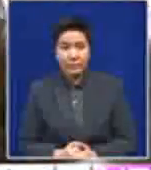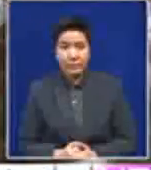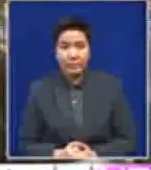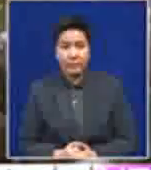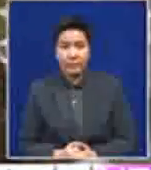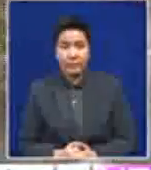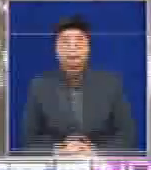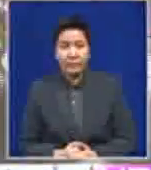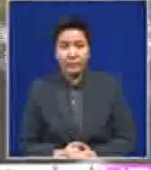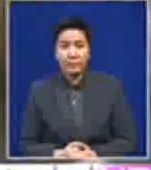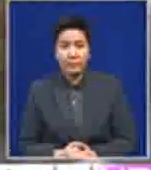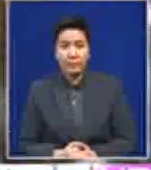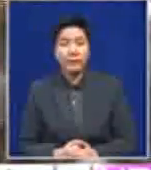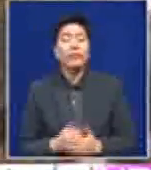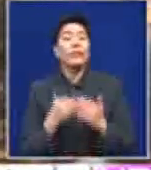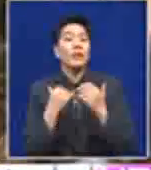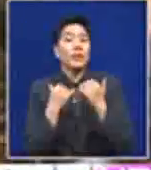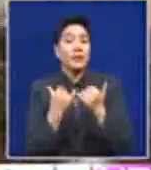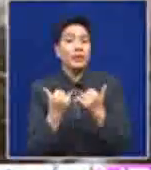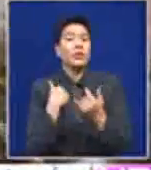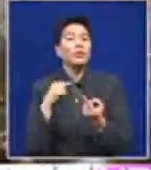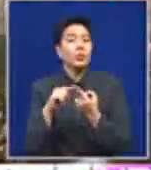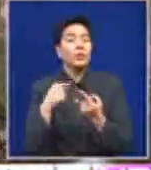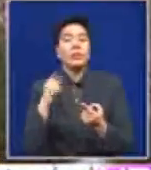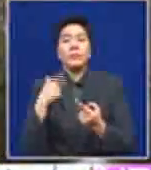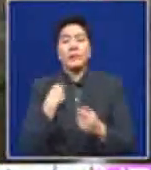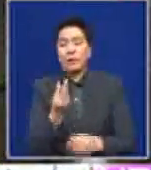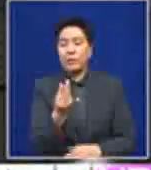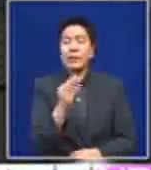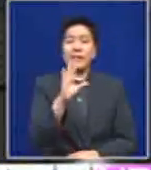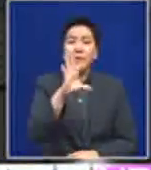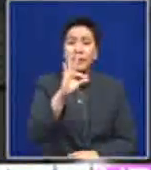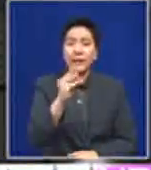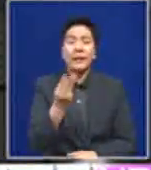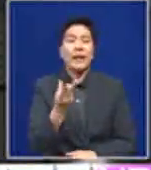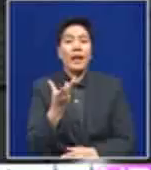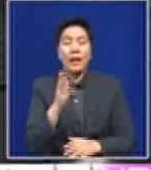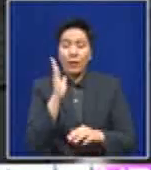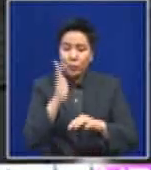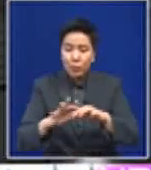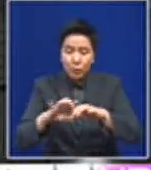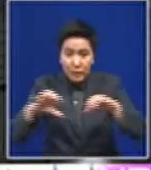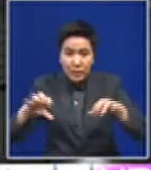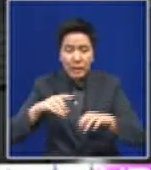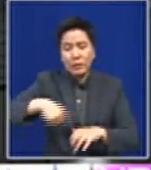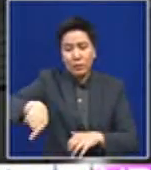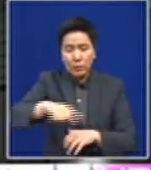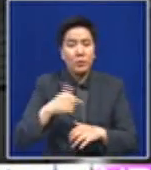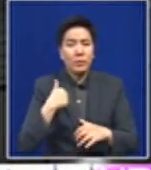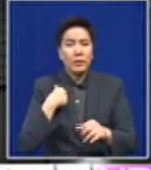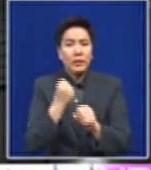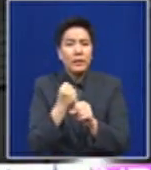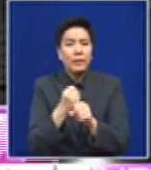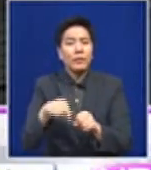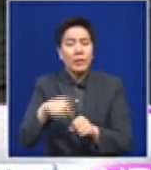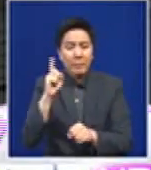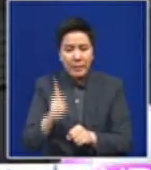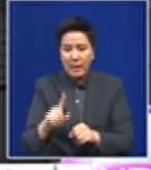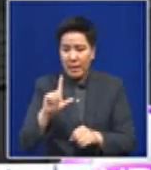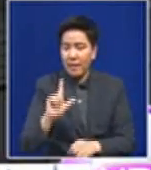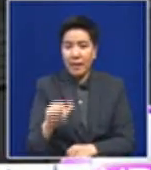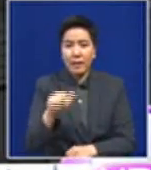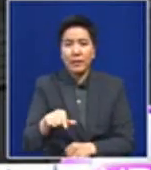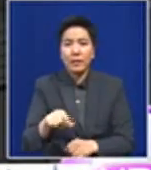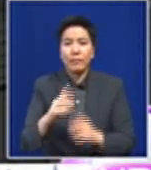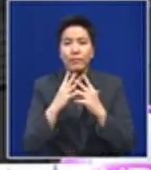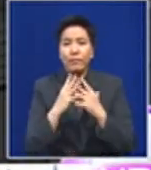ม่พูนซึ่งก็มีลองกองลังสาดแล้วก็ทุเรียนนะที่เป็นแหล่งหลักนะ